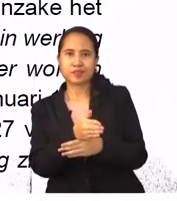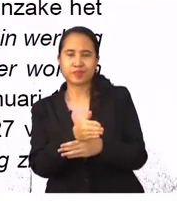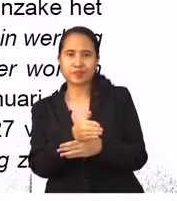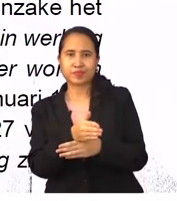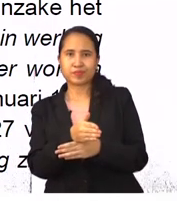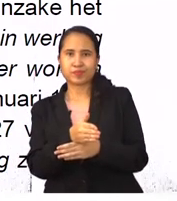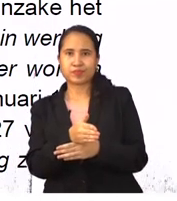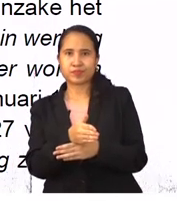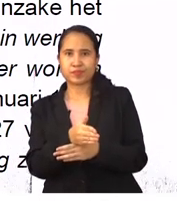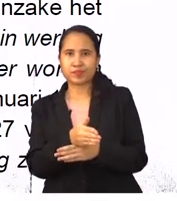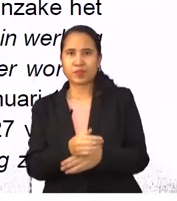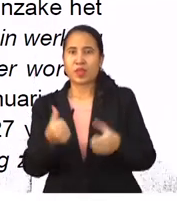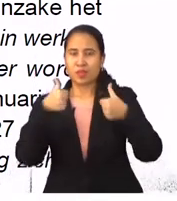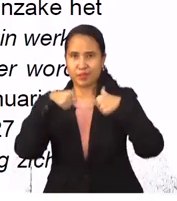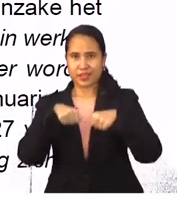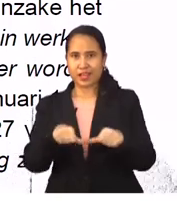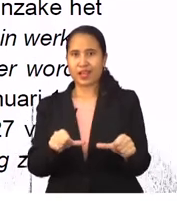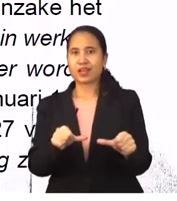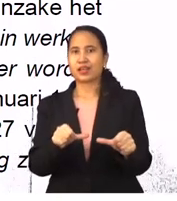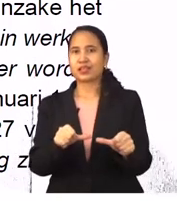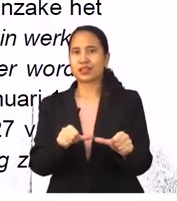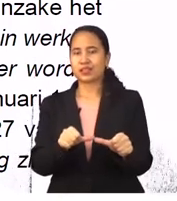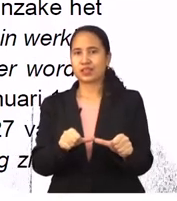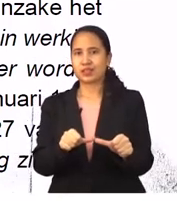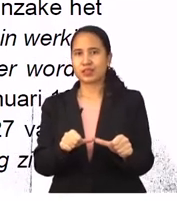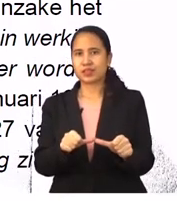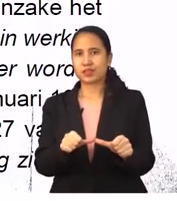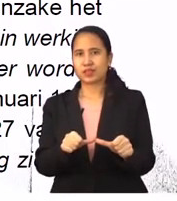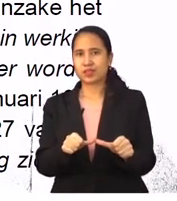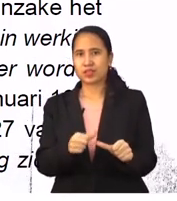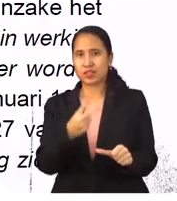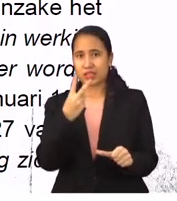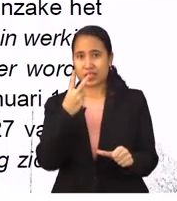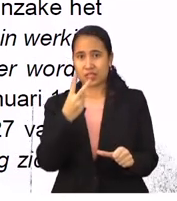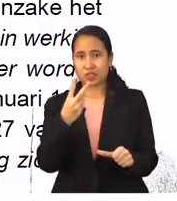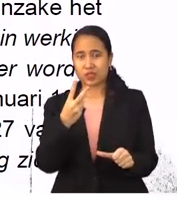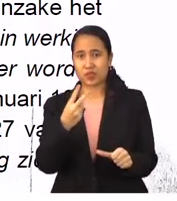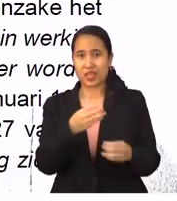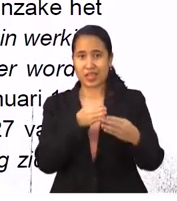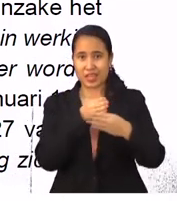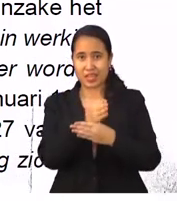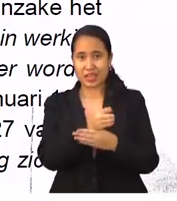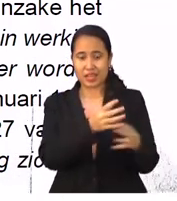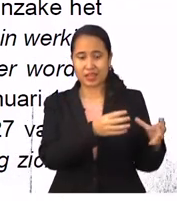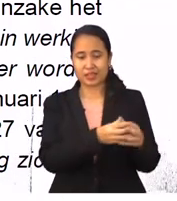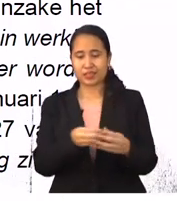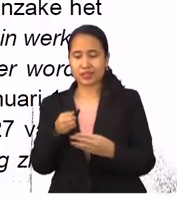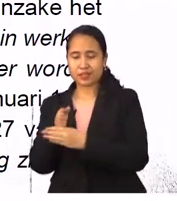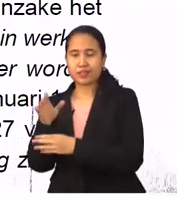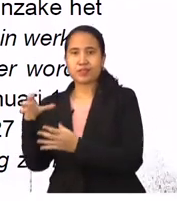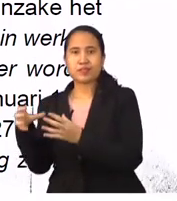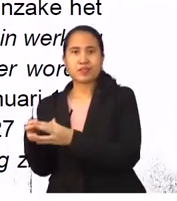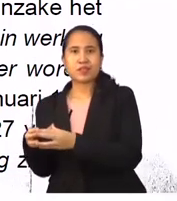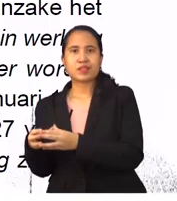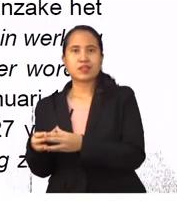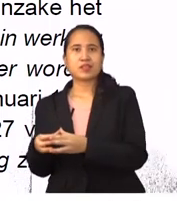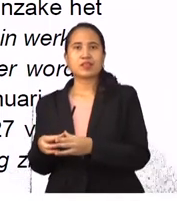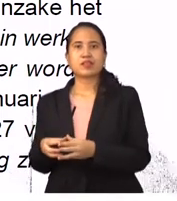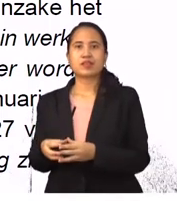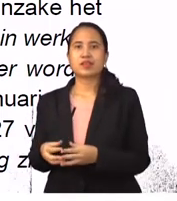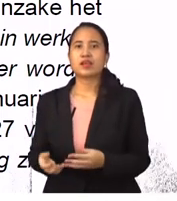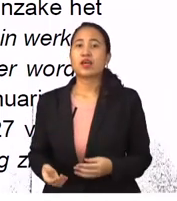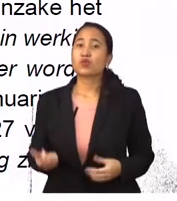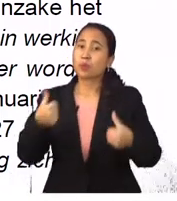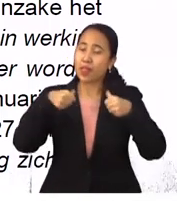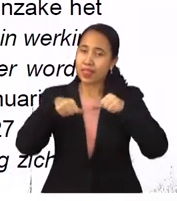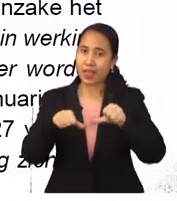bepalingen, benadrukken de verhouding tussen deze twee rechtssferen. Het voorgaande wordt benadrukt in